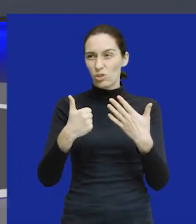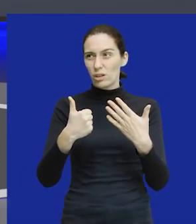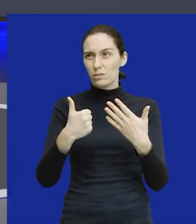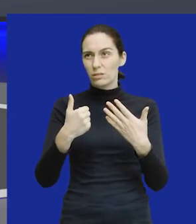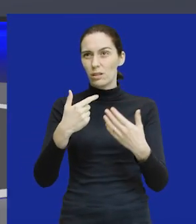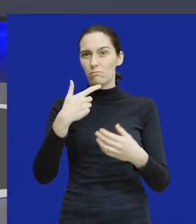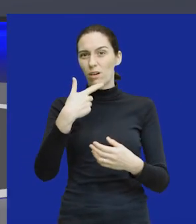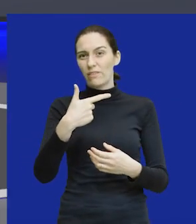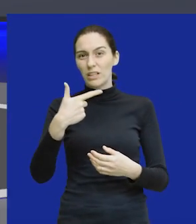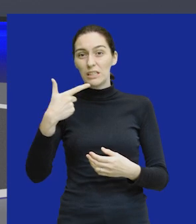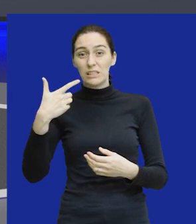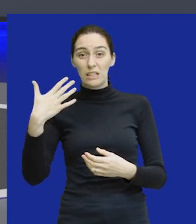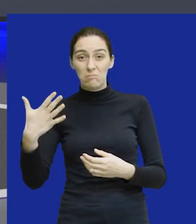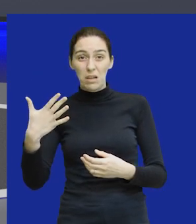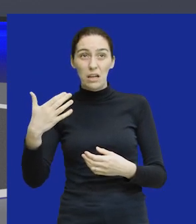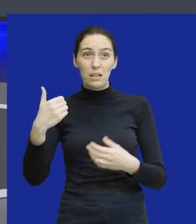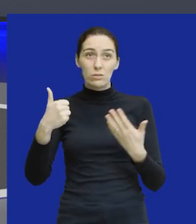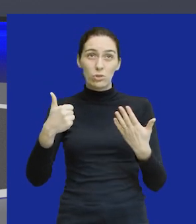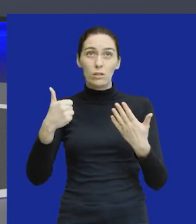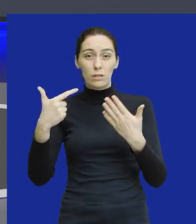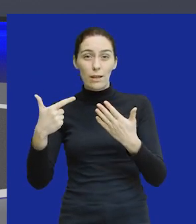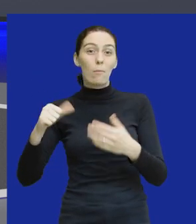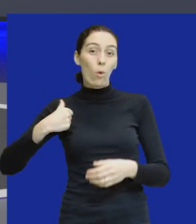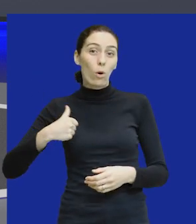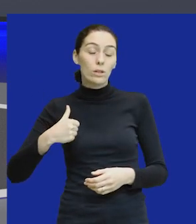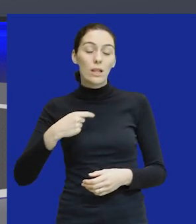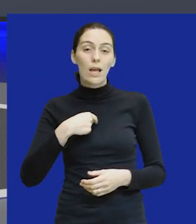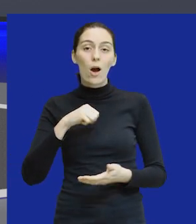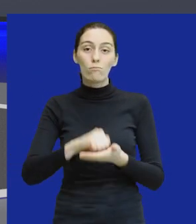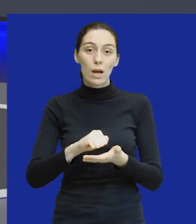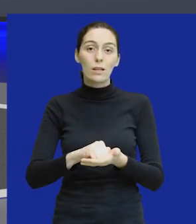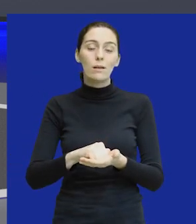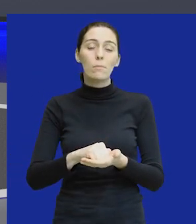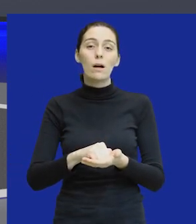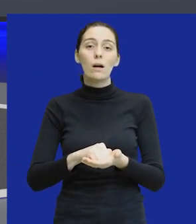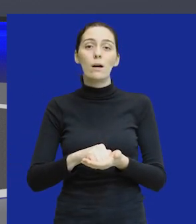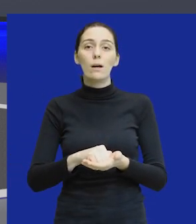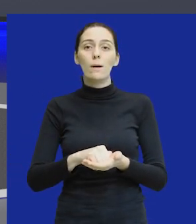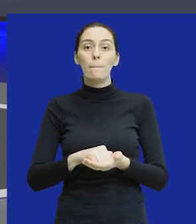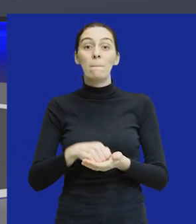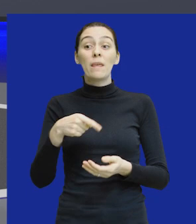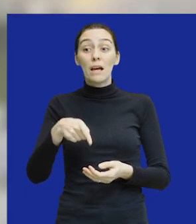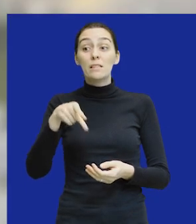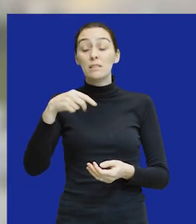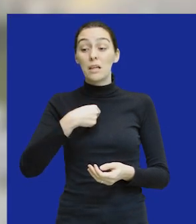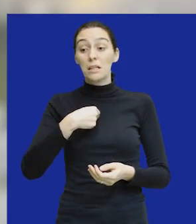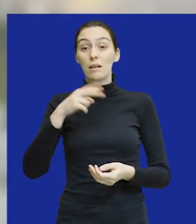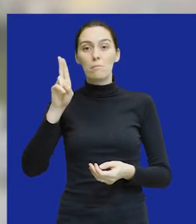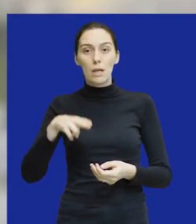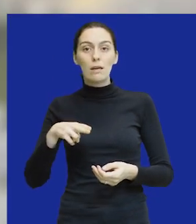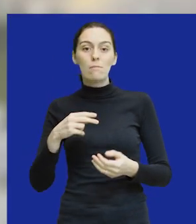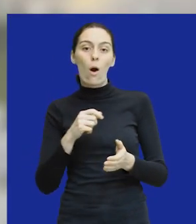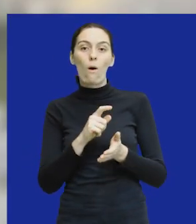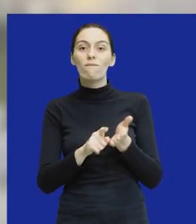od 96. znači 25, 6, 7 godina koliko sam u medijima,